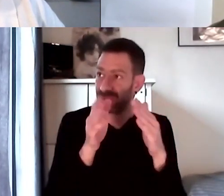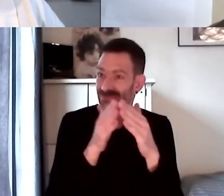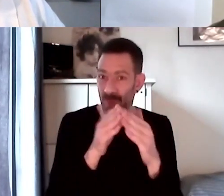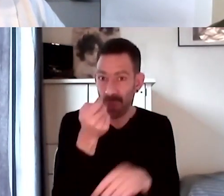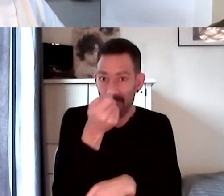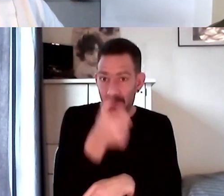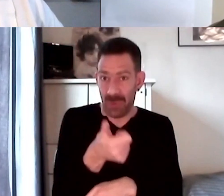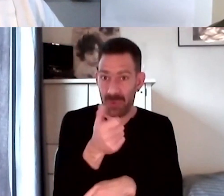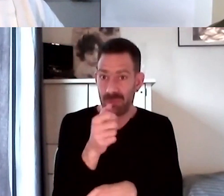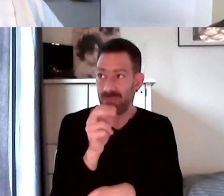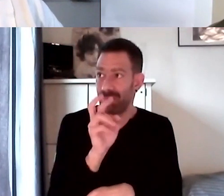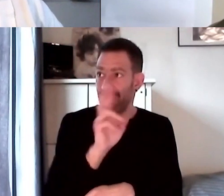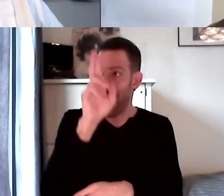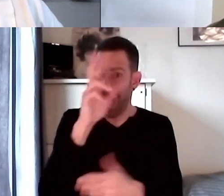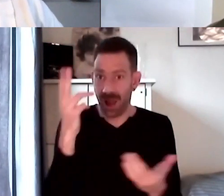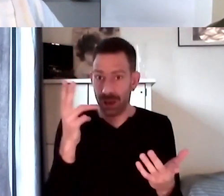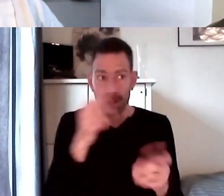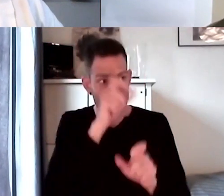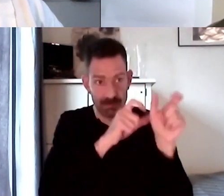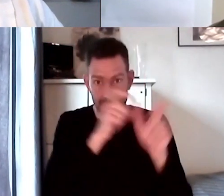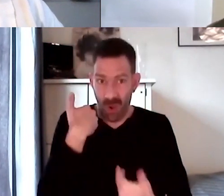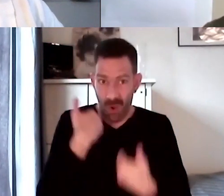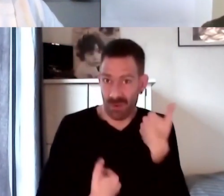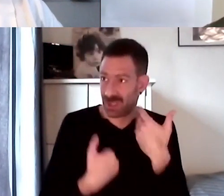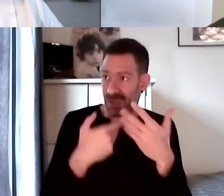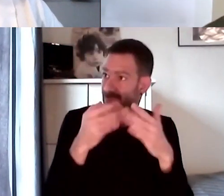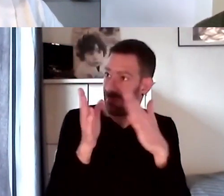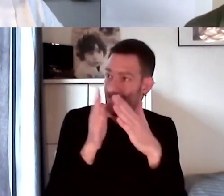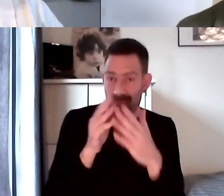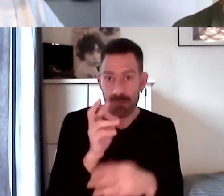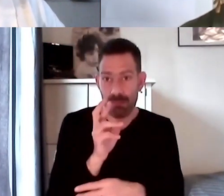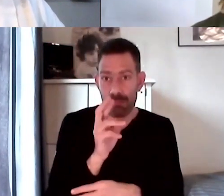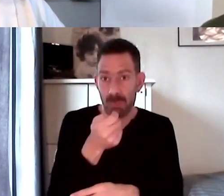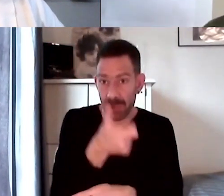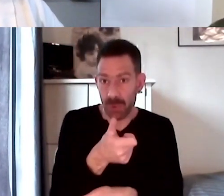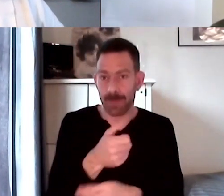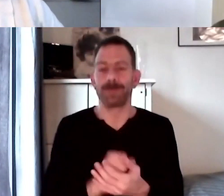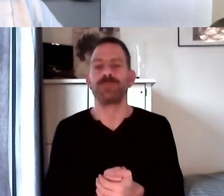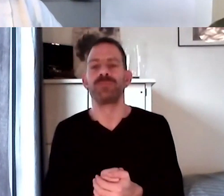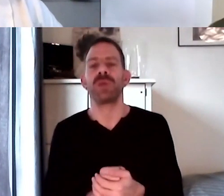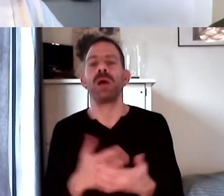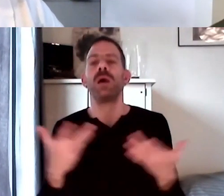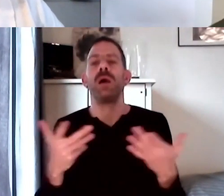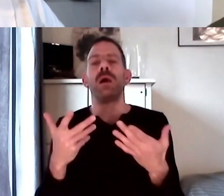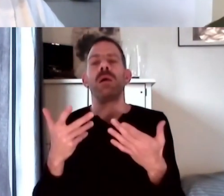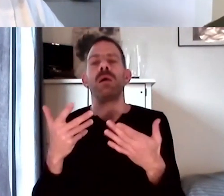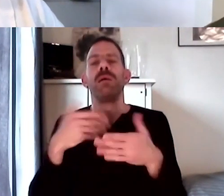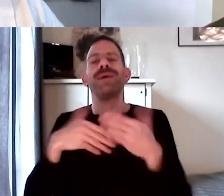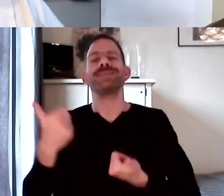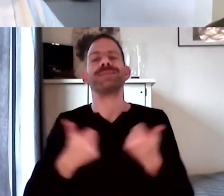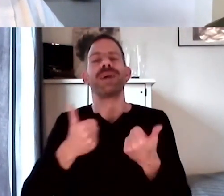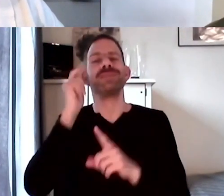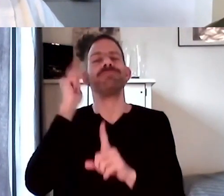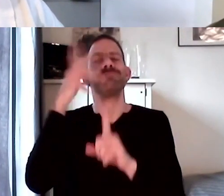part des travailleurs en situation de handicap. Souvent, quand les missions handicap, évidemment, leur